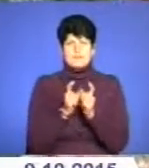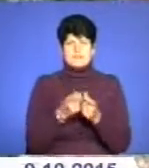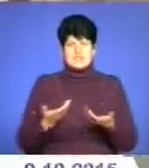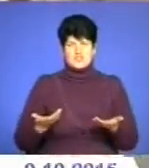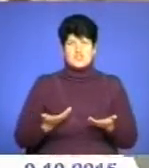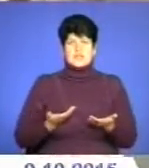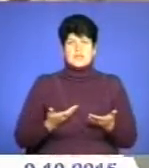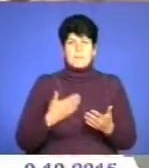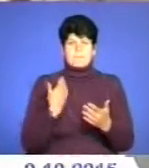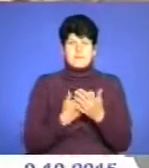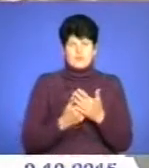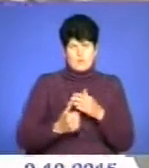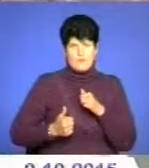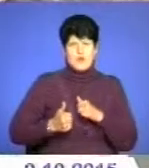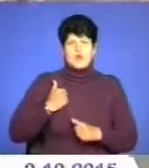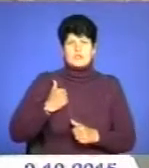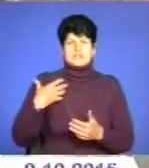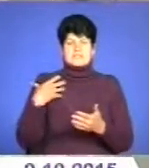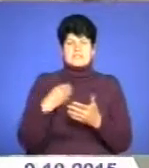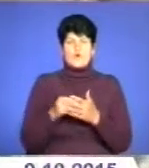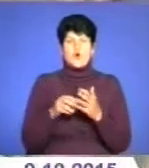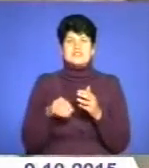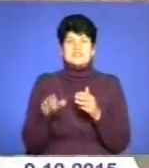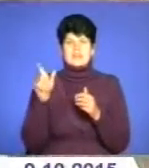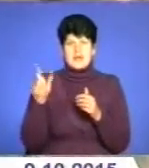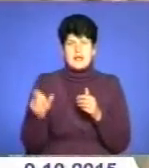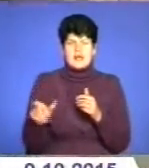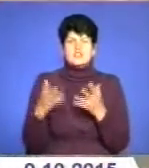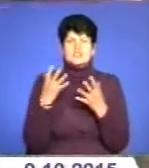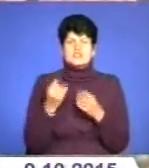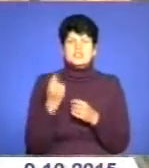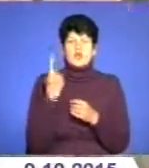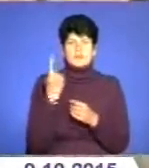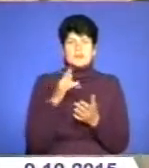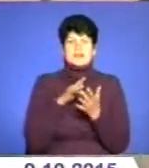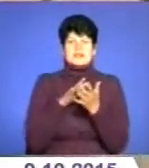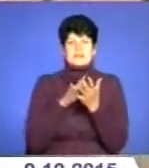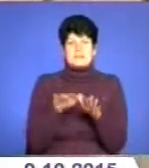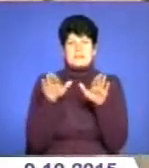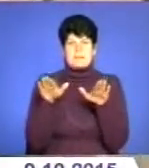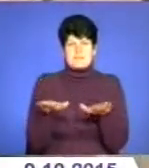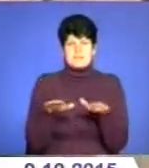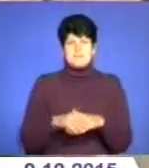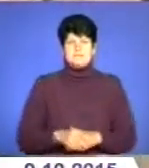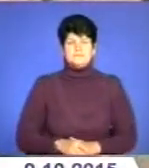приводом гордості за свого земляка, а також ще одним екскурсійним місцем –